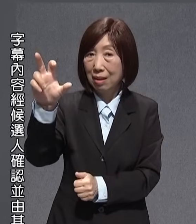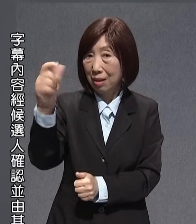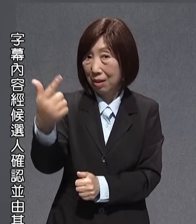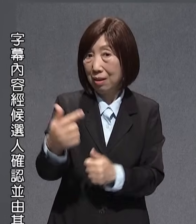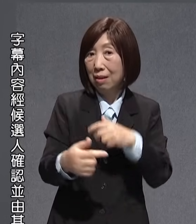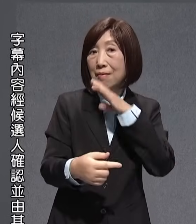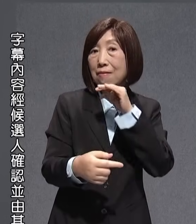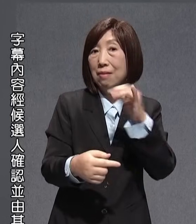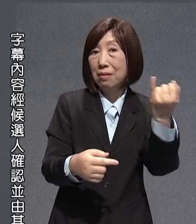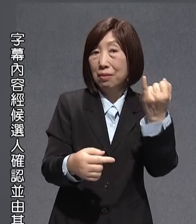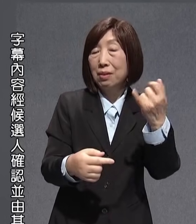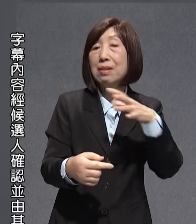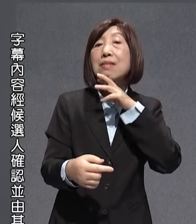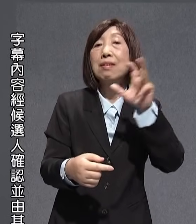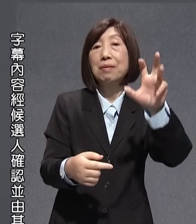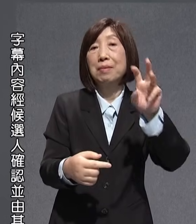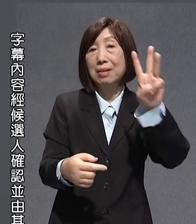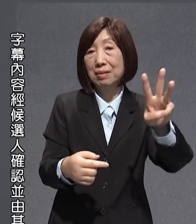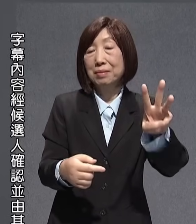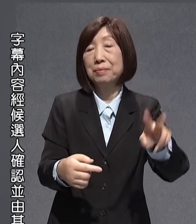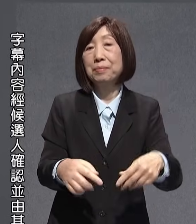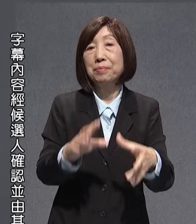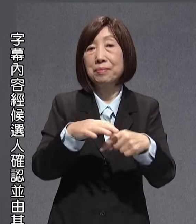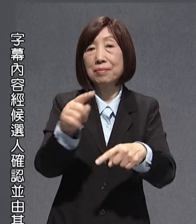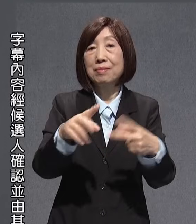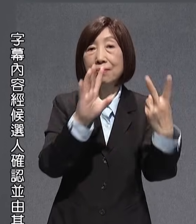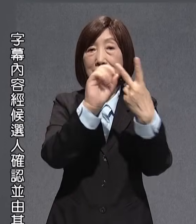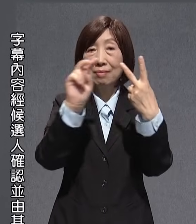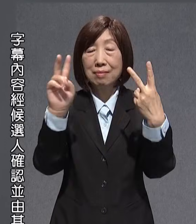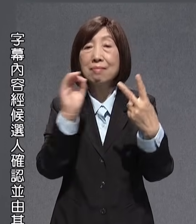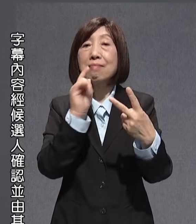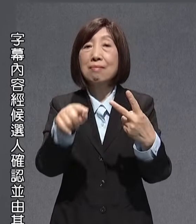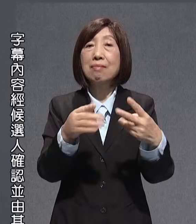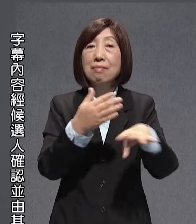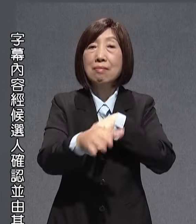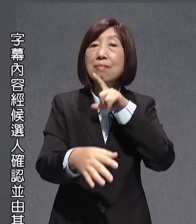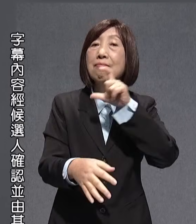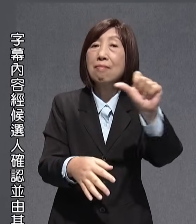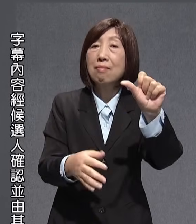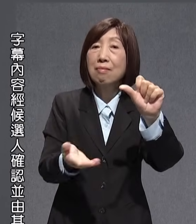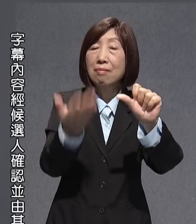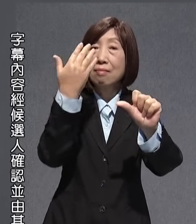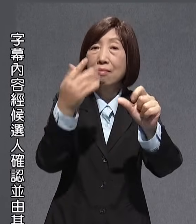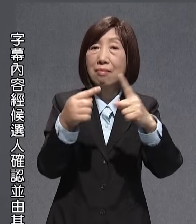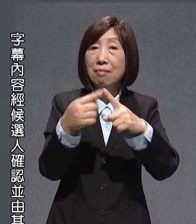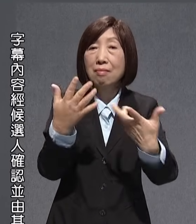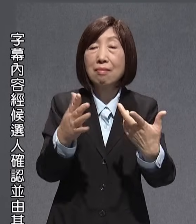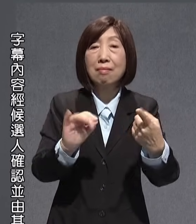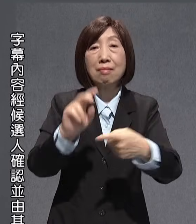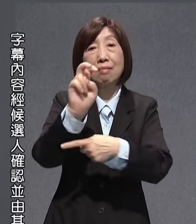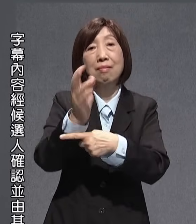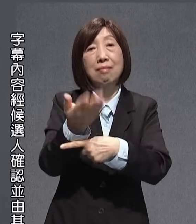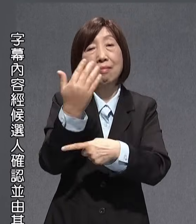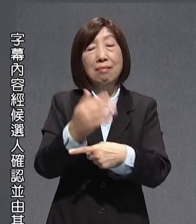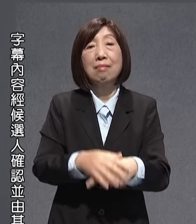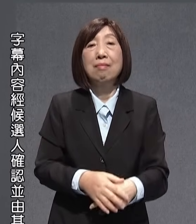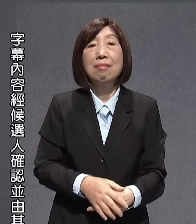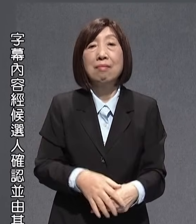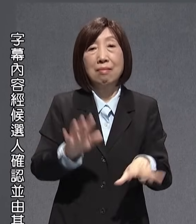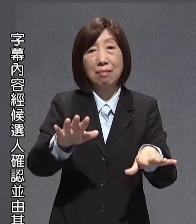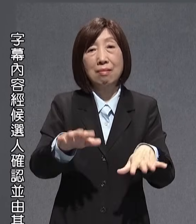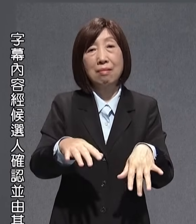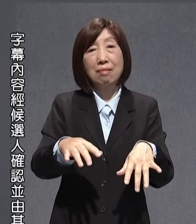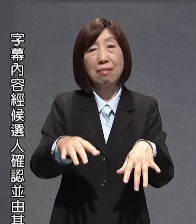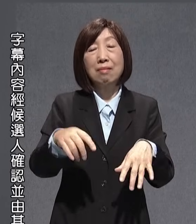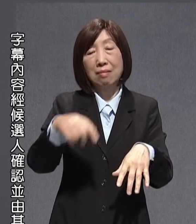生83岁。2025年台湾人口里面，超过65岁的会超过 20% 的，台湾已经进入